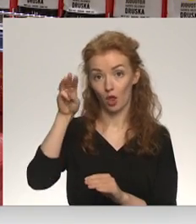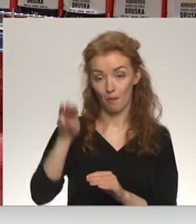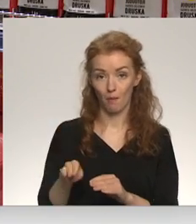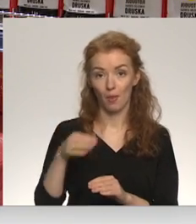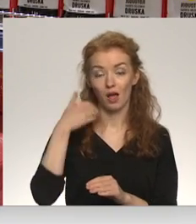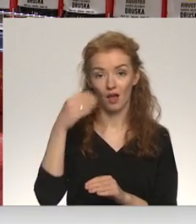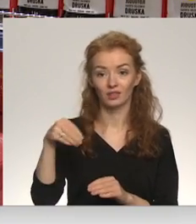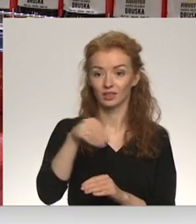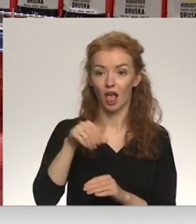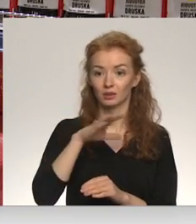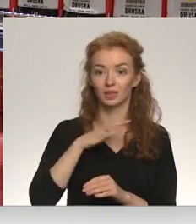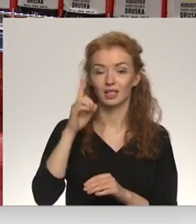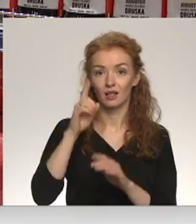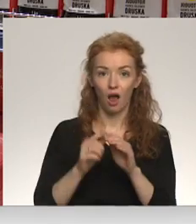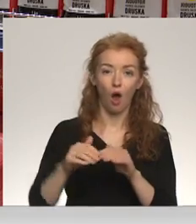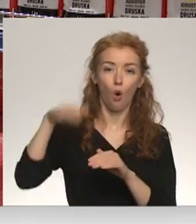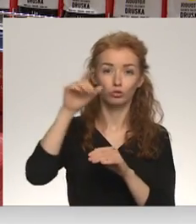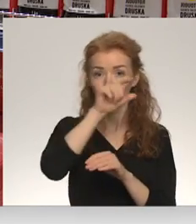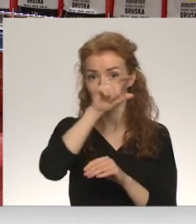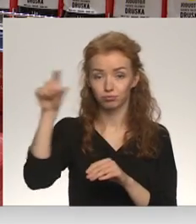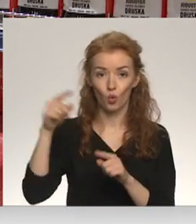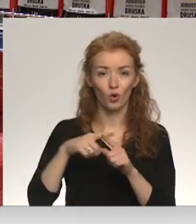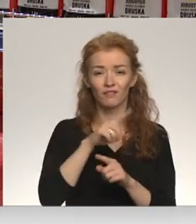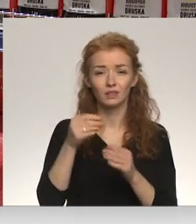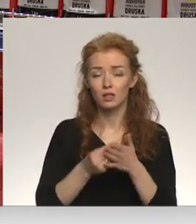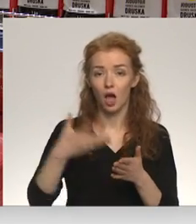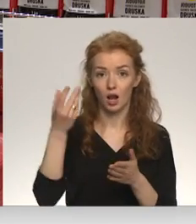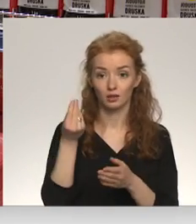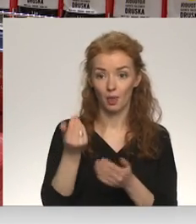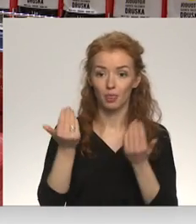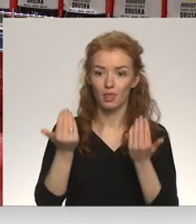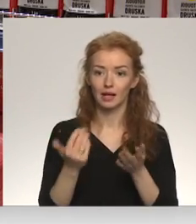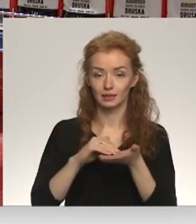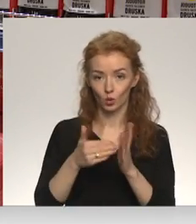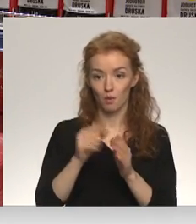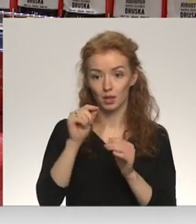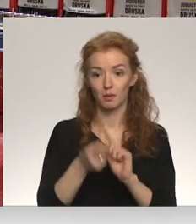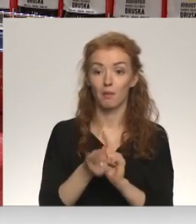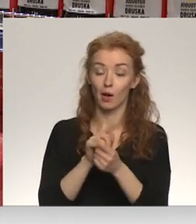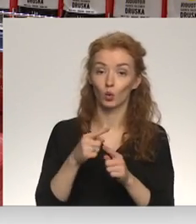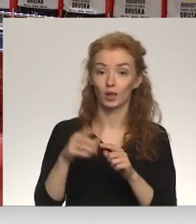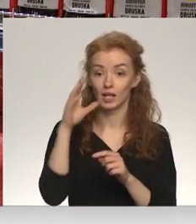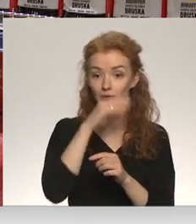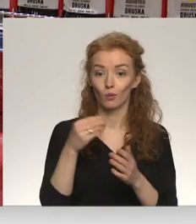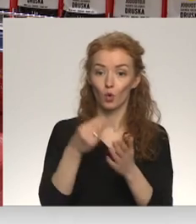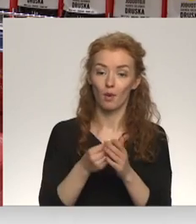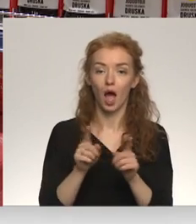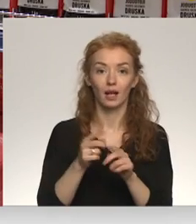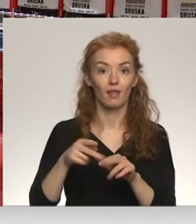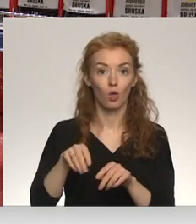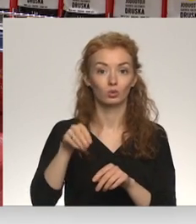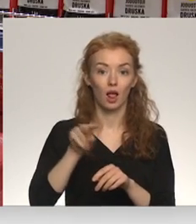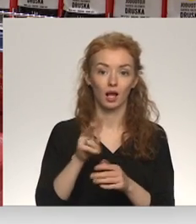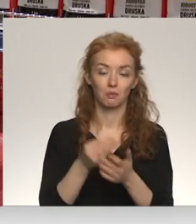bija atrodams vien pašos augstākajos plauktos un par visaugstāko cenu, šobrīd situācija ir mainījusies un iespējams nopirkt arī tādu sāli, kas